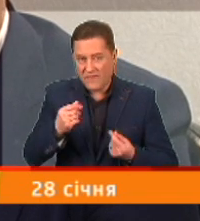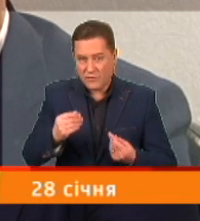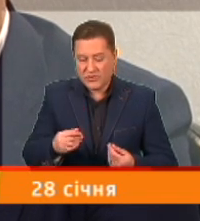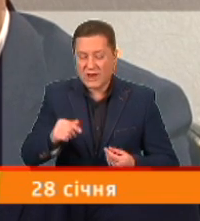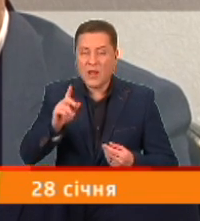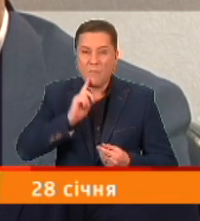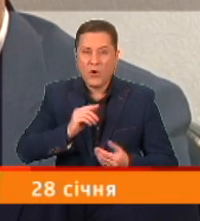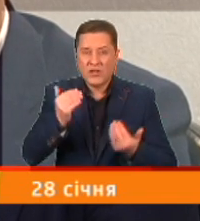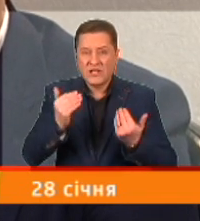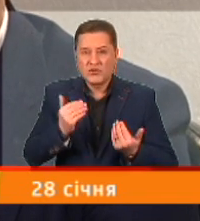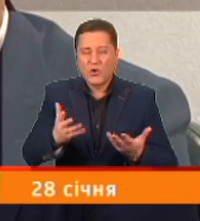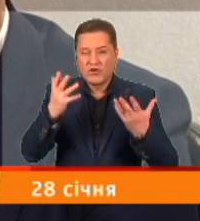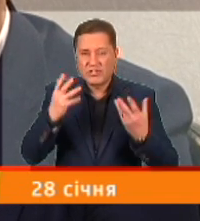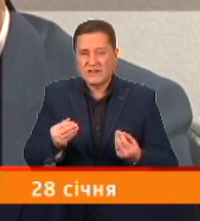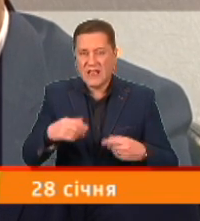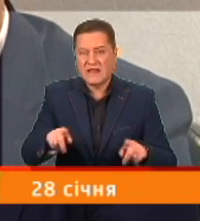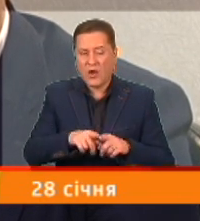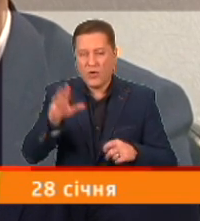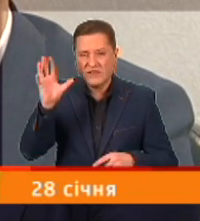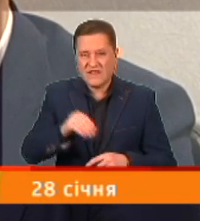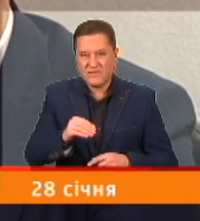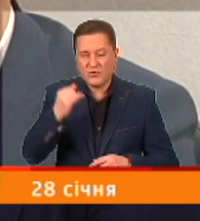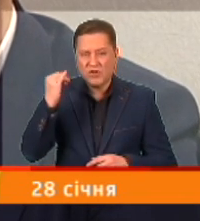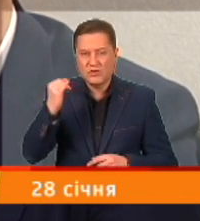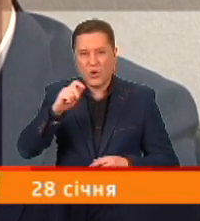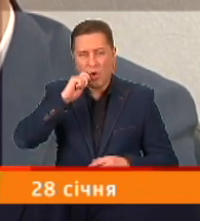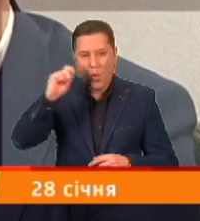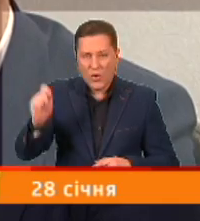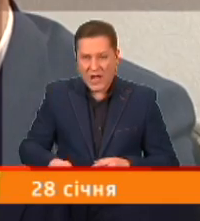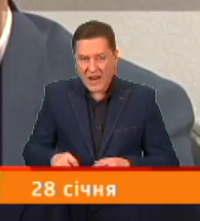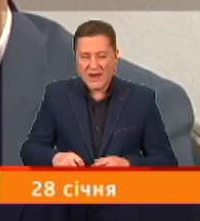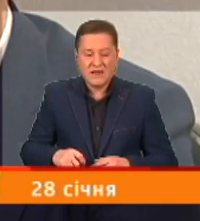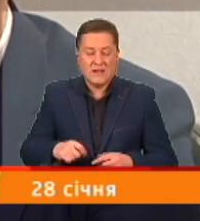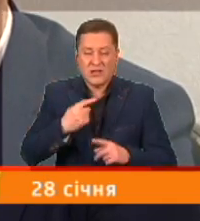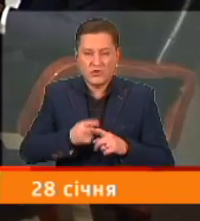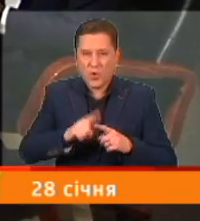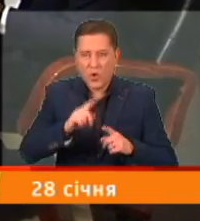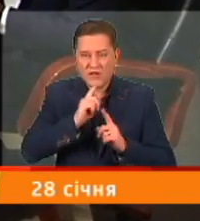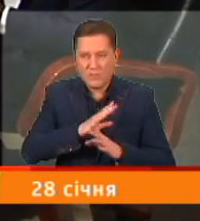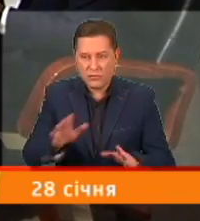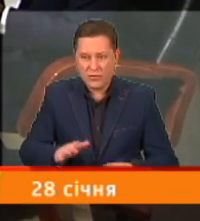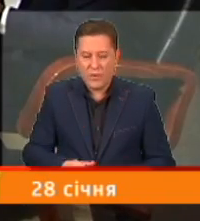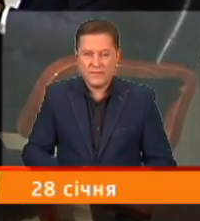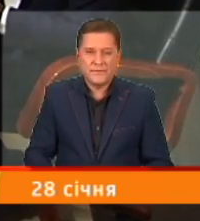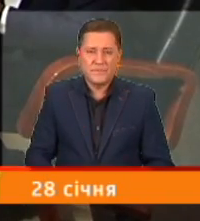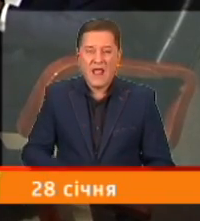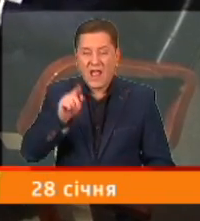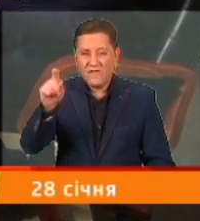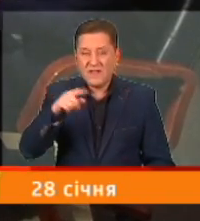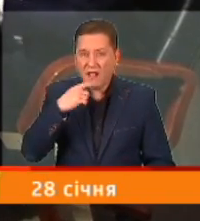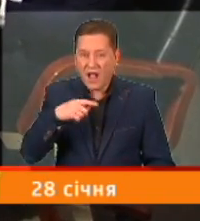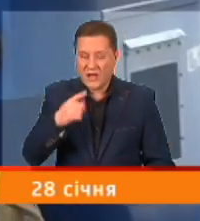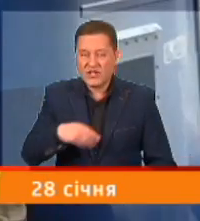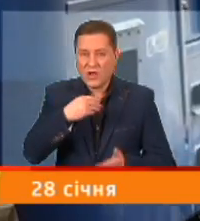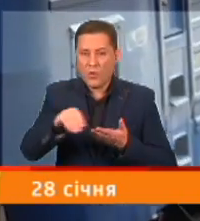на сьогоднішній день такого за всю історію України, за всю історію незалежності, такого цього не було. Олександр Красноштан каже, на